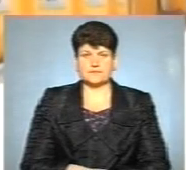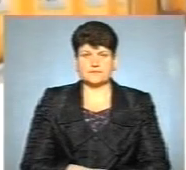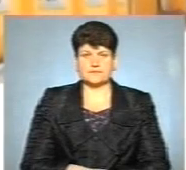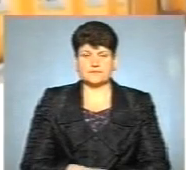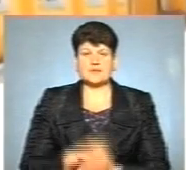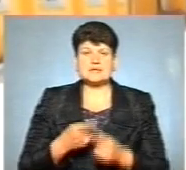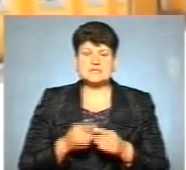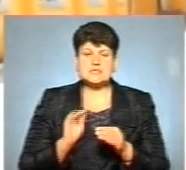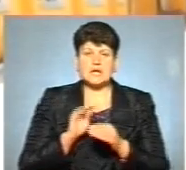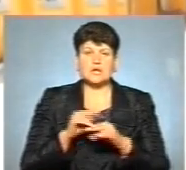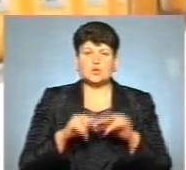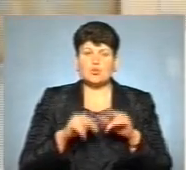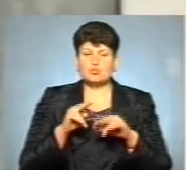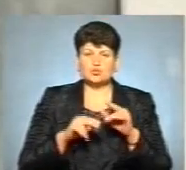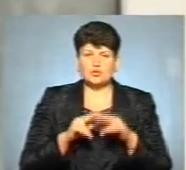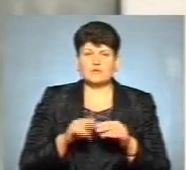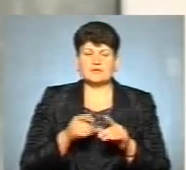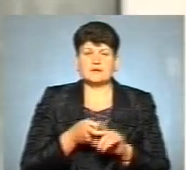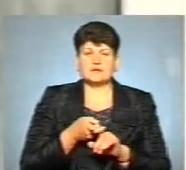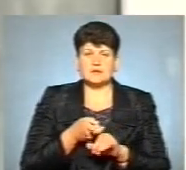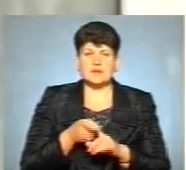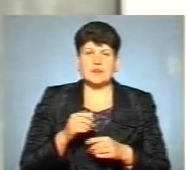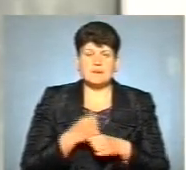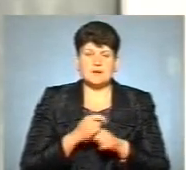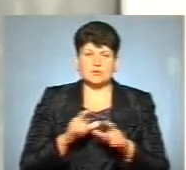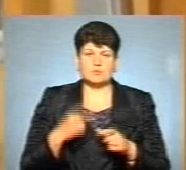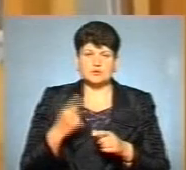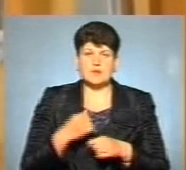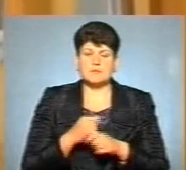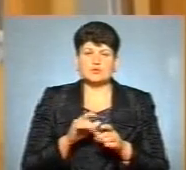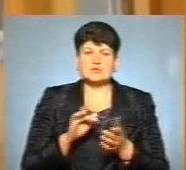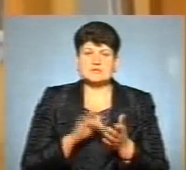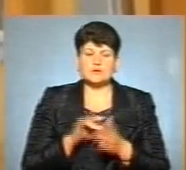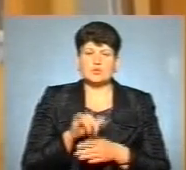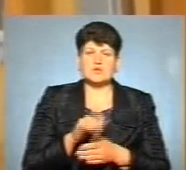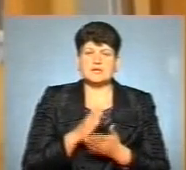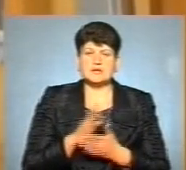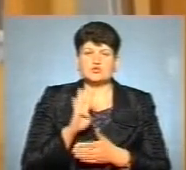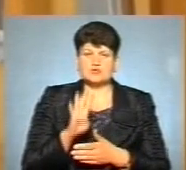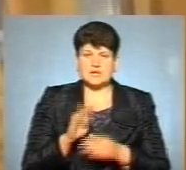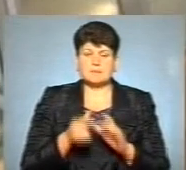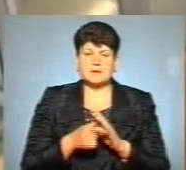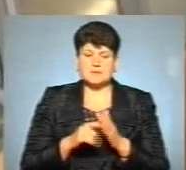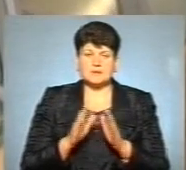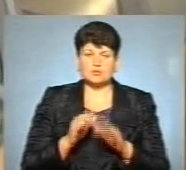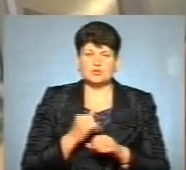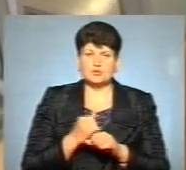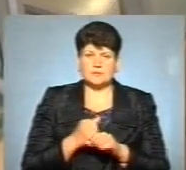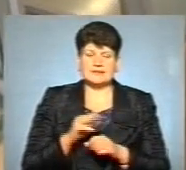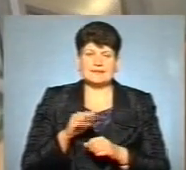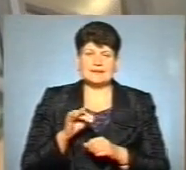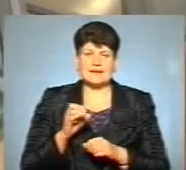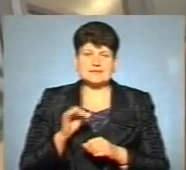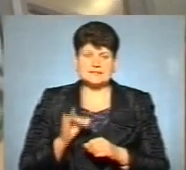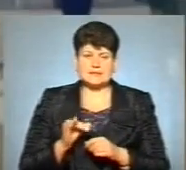Це добудована вірусологічна лабораторія обласного лабораторного центру. У ній є 4 приміщення, в яких робитимуть тести на